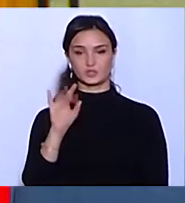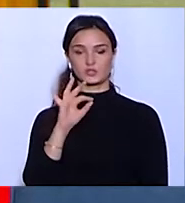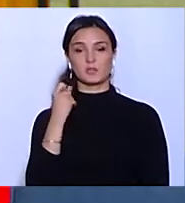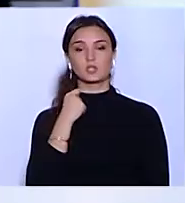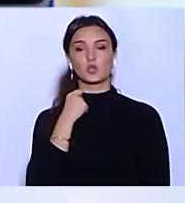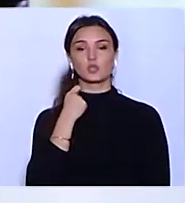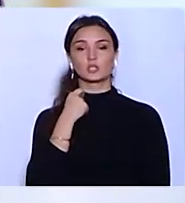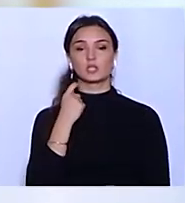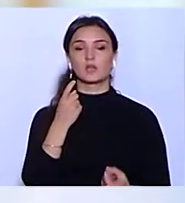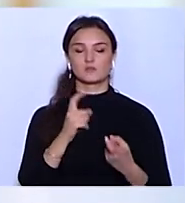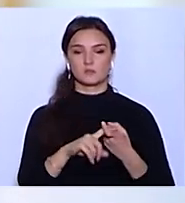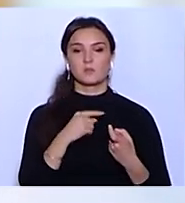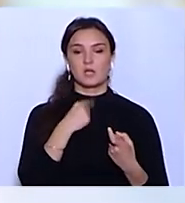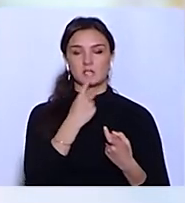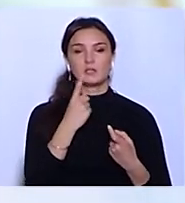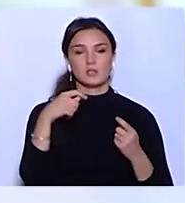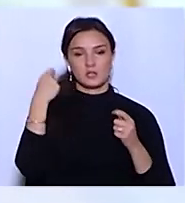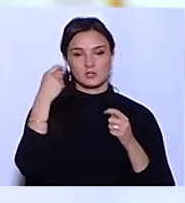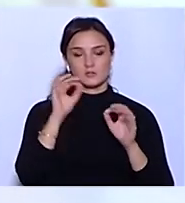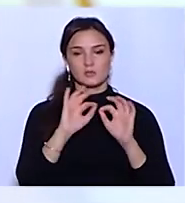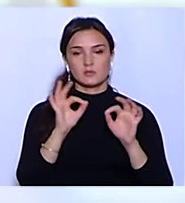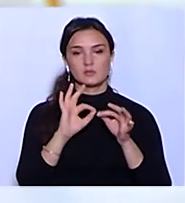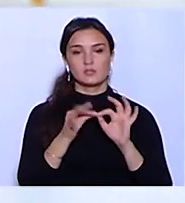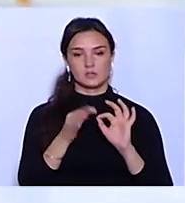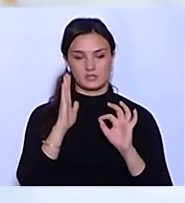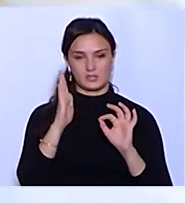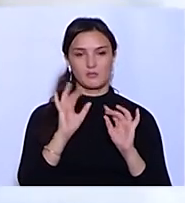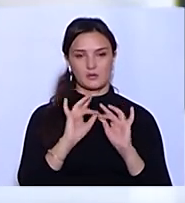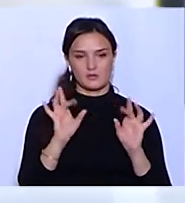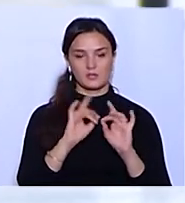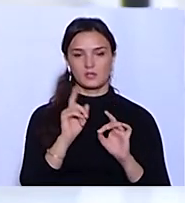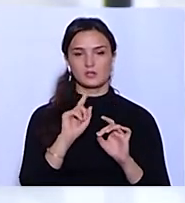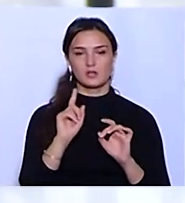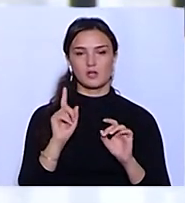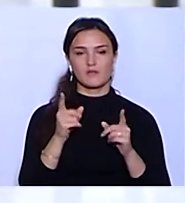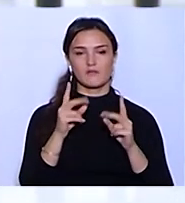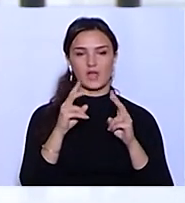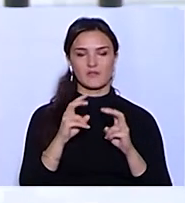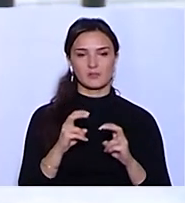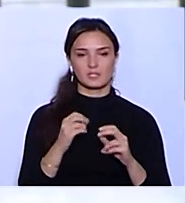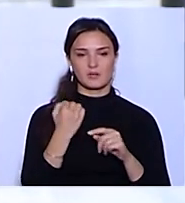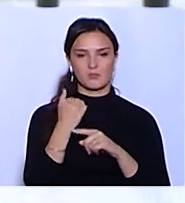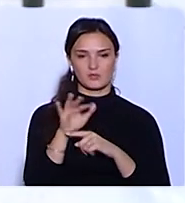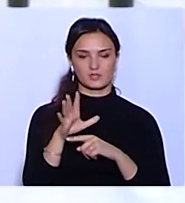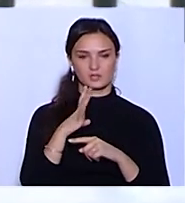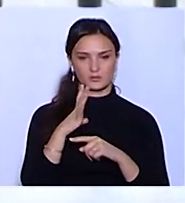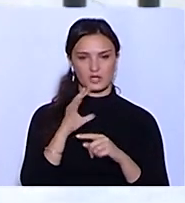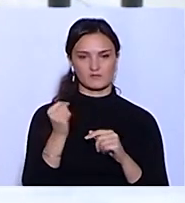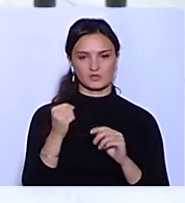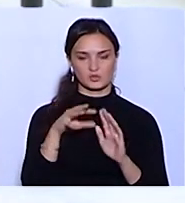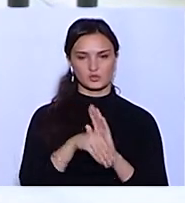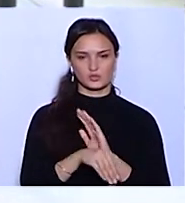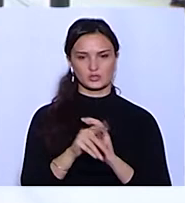ალკოჰოლთან დაკავშირებით, მე ამაზე ერთ-ერთ გადაცემაში დეტალურად გესაუბრებით, რა კვლევები გამოქვეყნდა აგვისტოში და